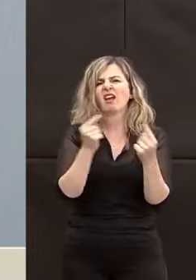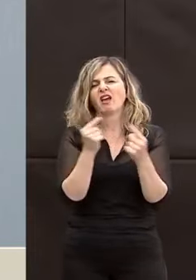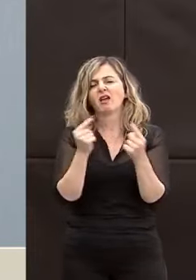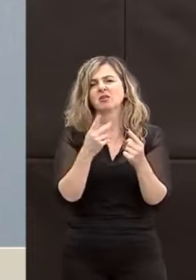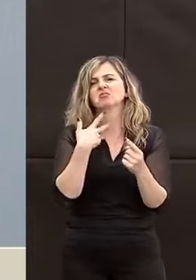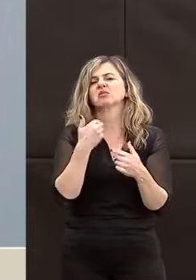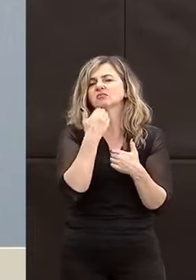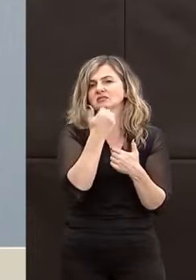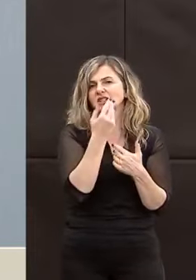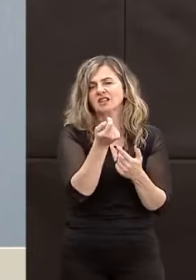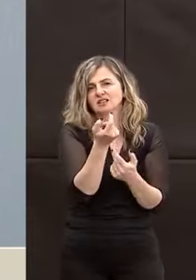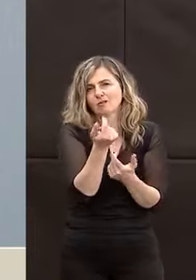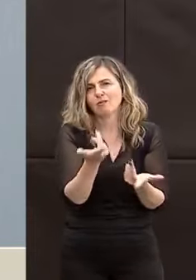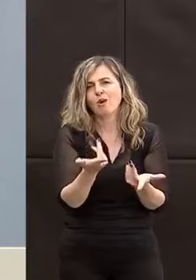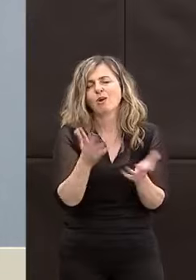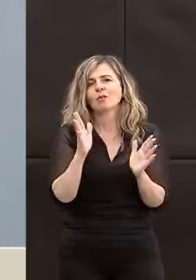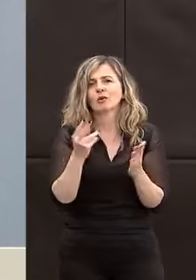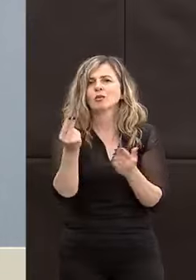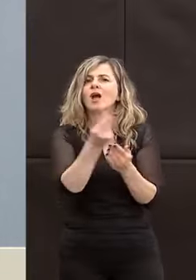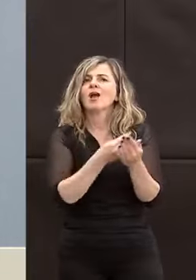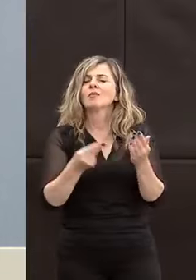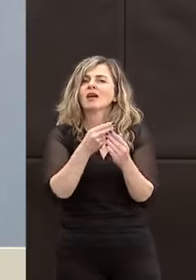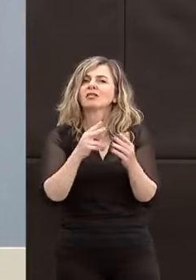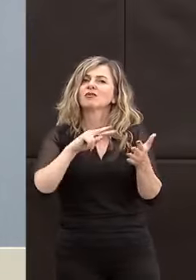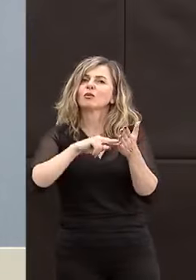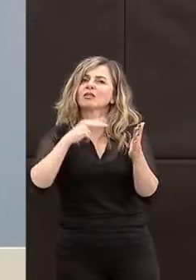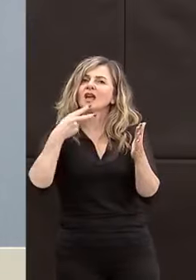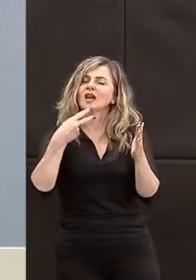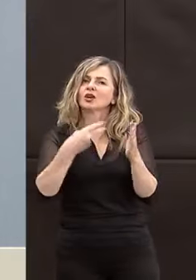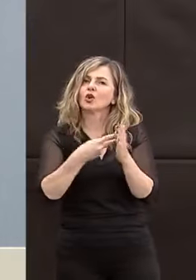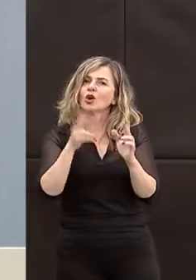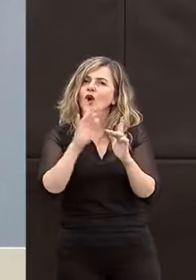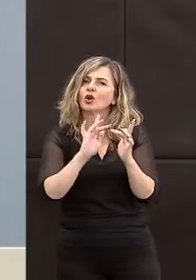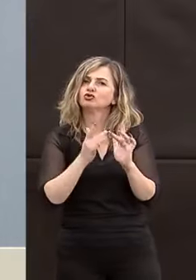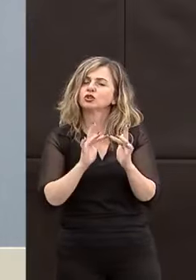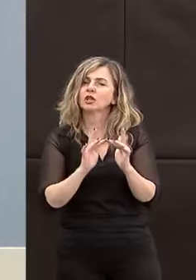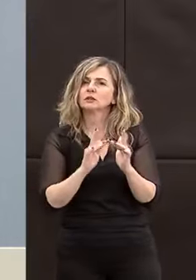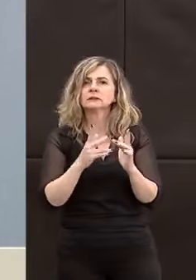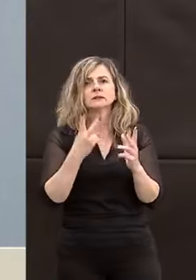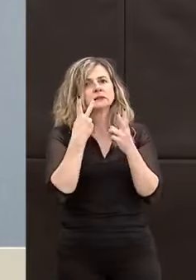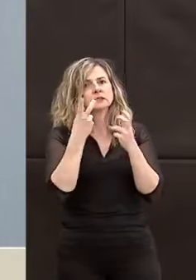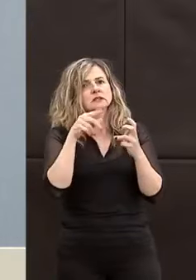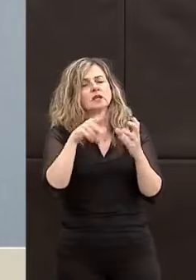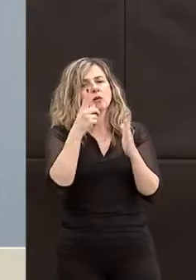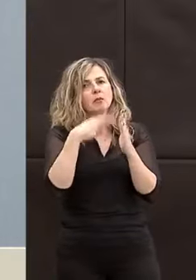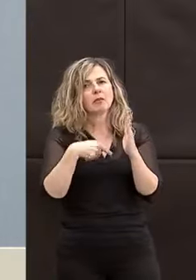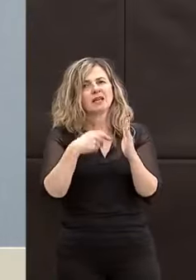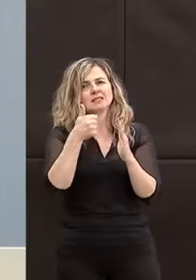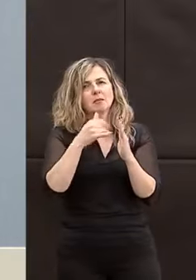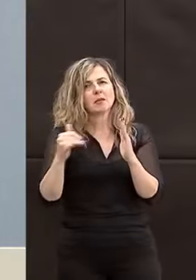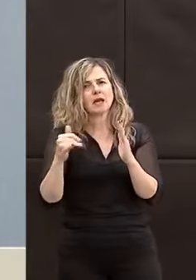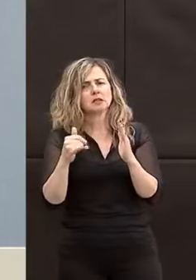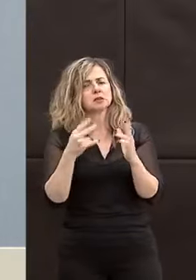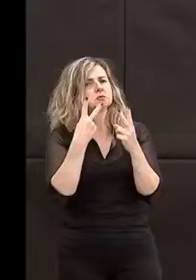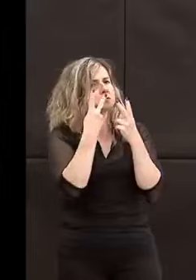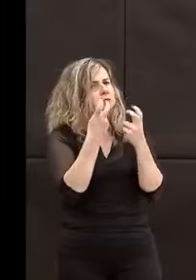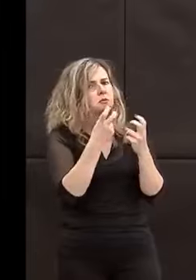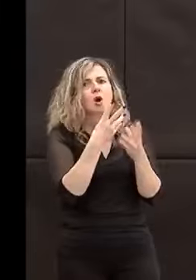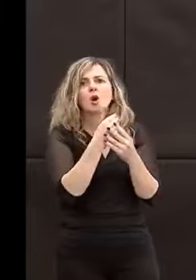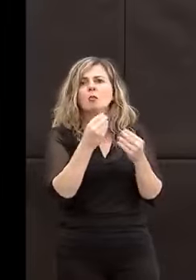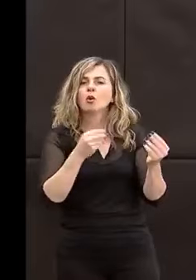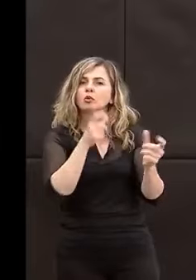poco la piattaforma tecnologica ci siamo accorti in questo mese e mezzo di quante persone